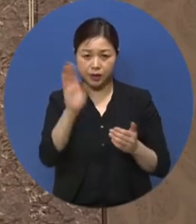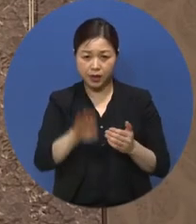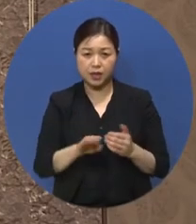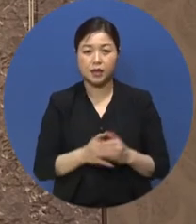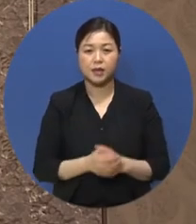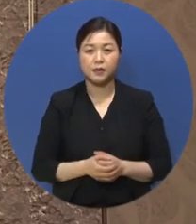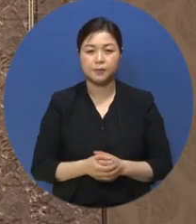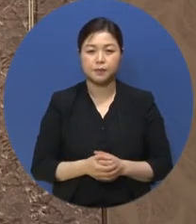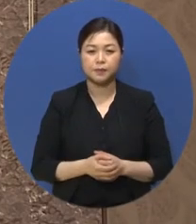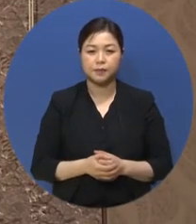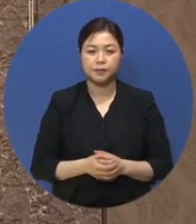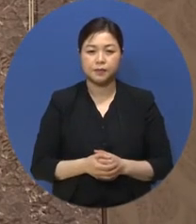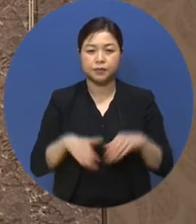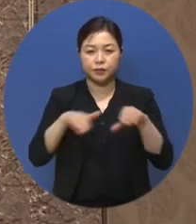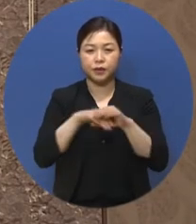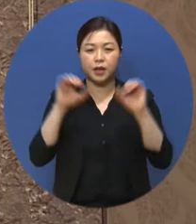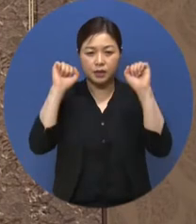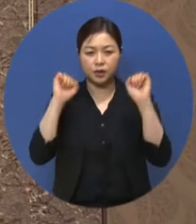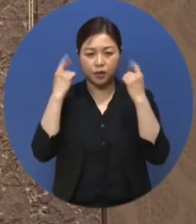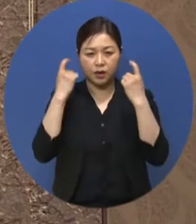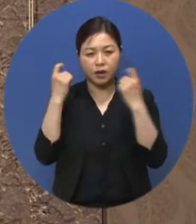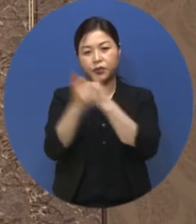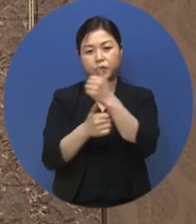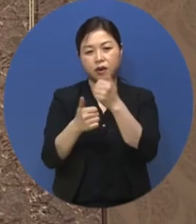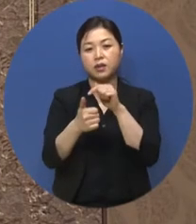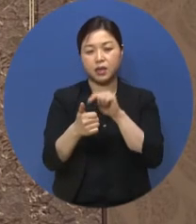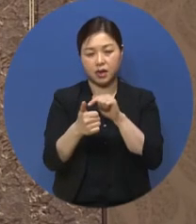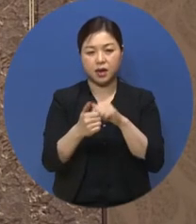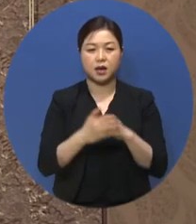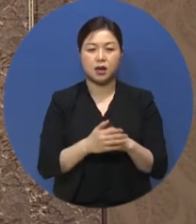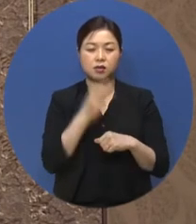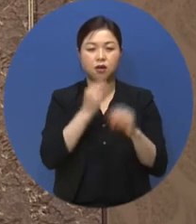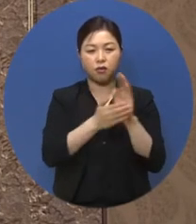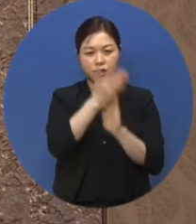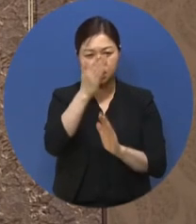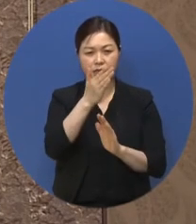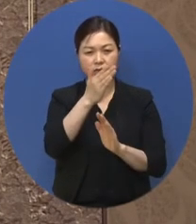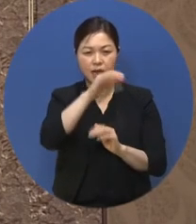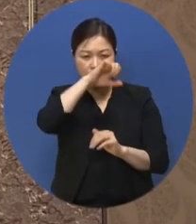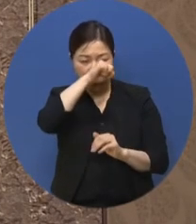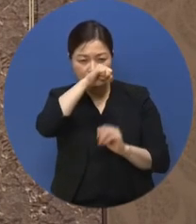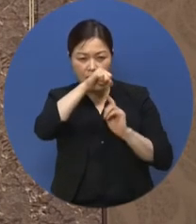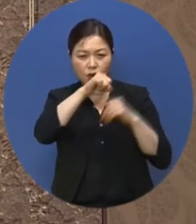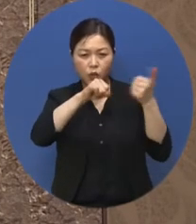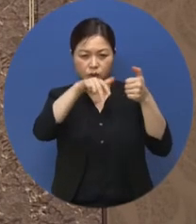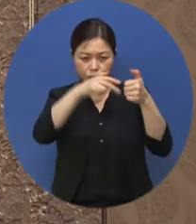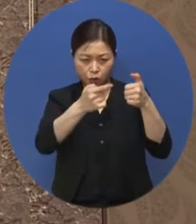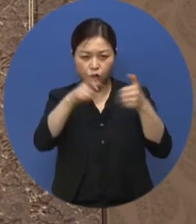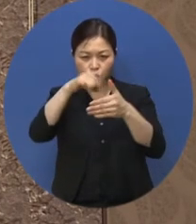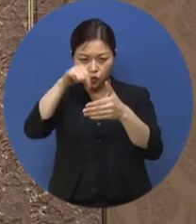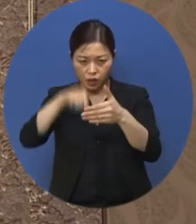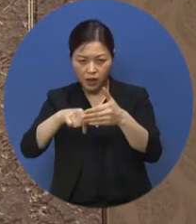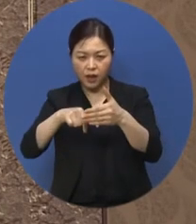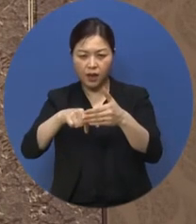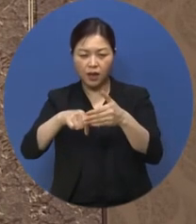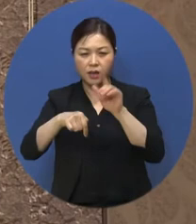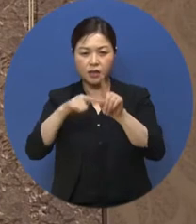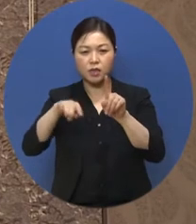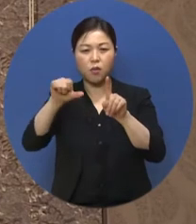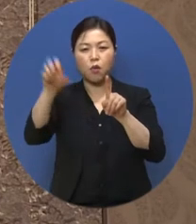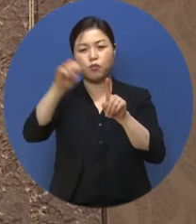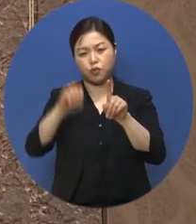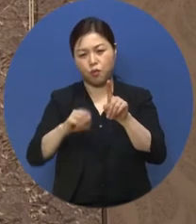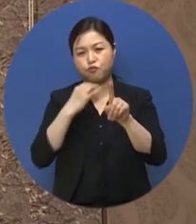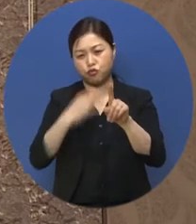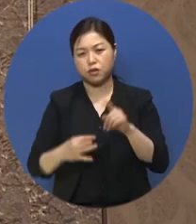이제 문화체육관광위원회가 그 서울시 총 예산 50조 정도 중에 네. 한